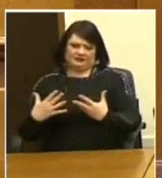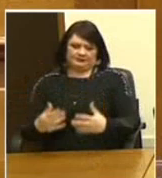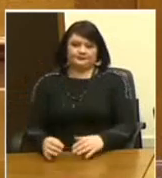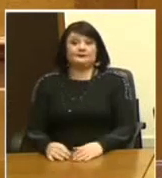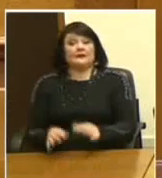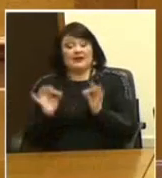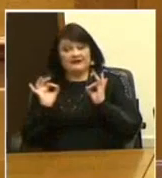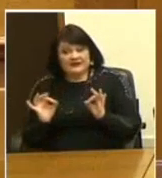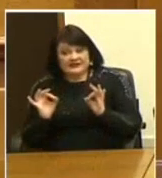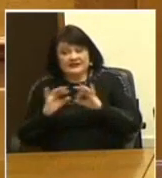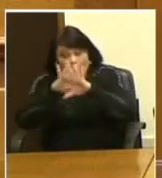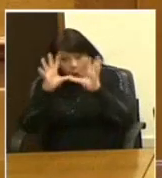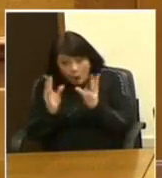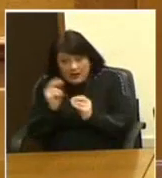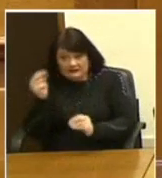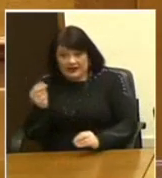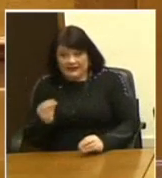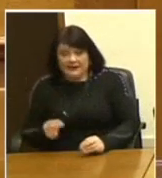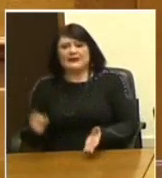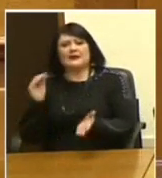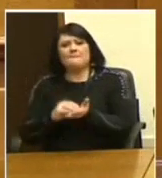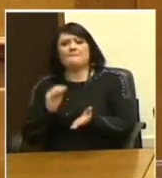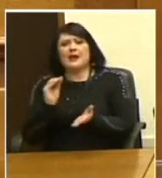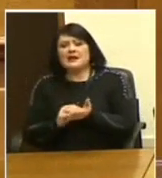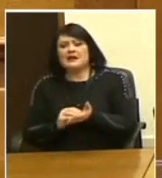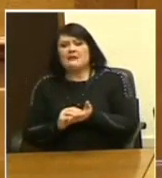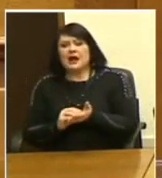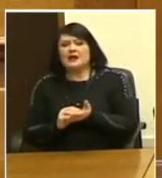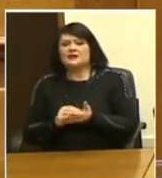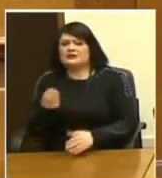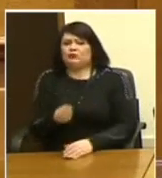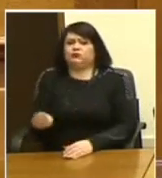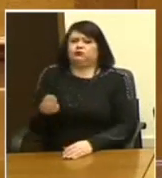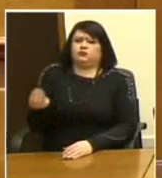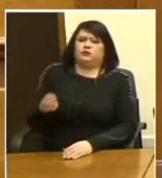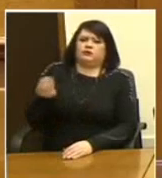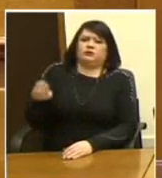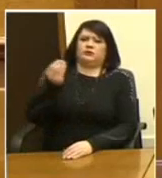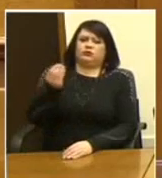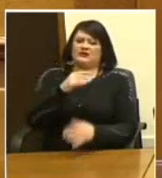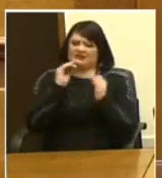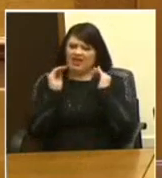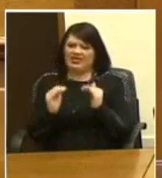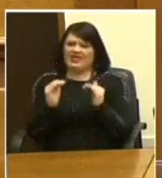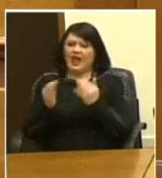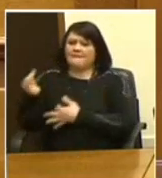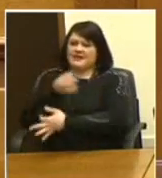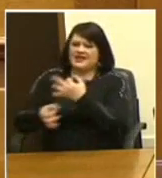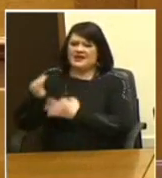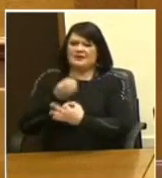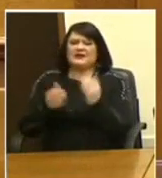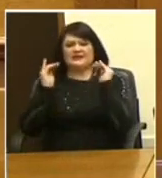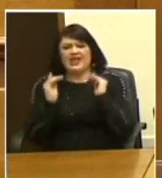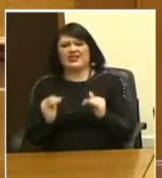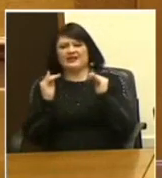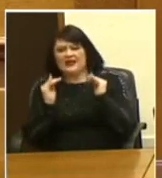βεβαίως όλα αυτά για άλλη μια φορά τα διανθίσατε με την ίδια επιχειρηματολογία ότι τάχα μου εσείς